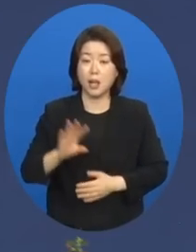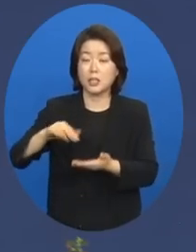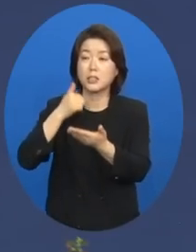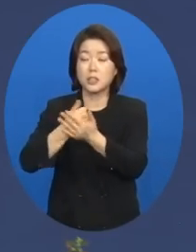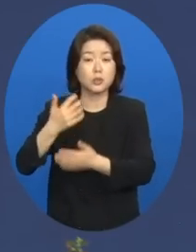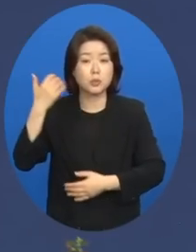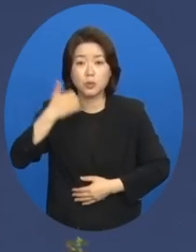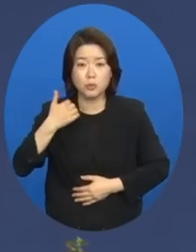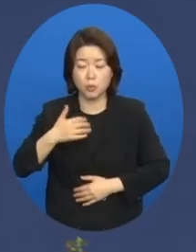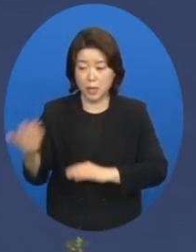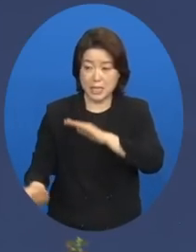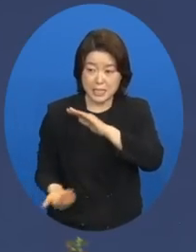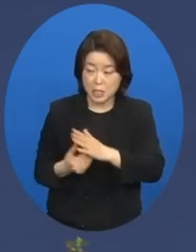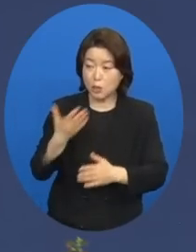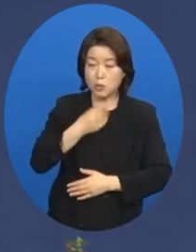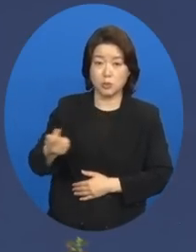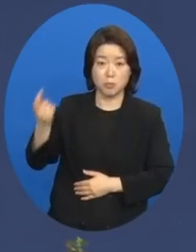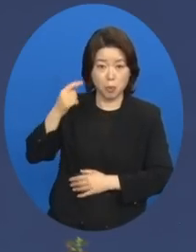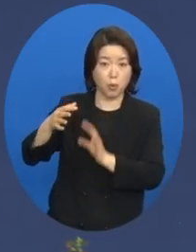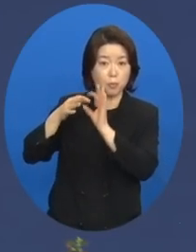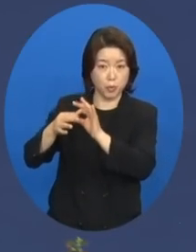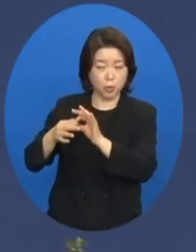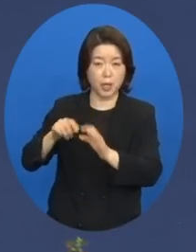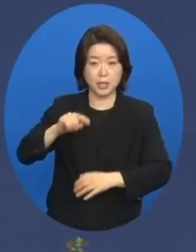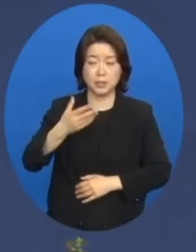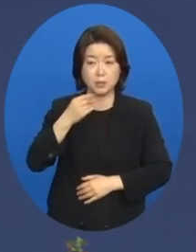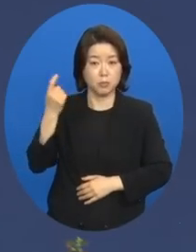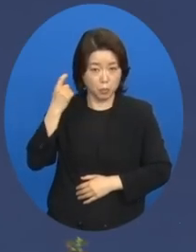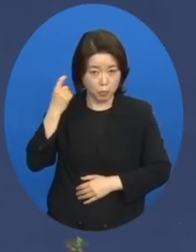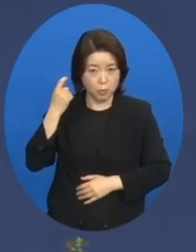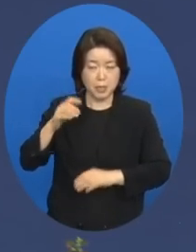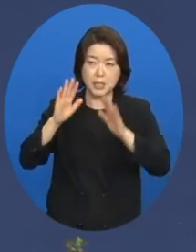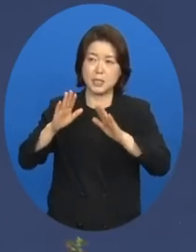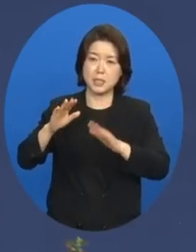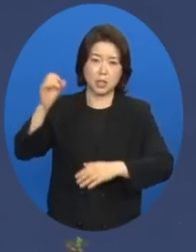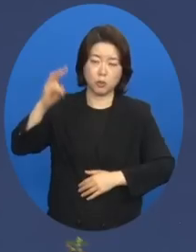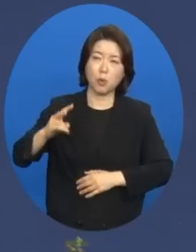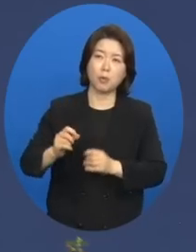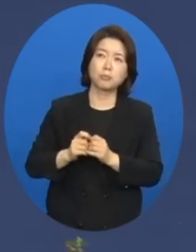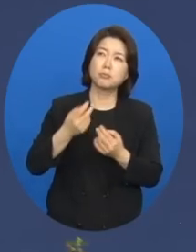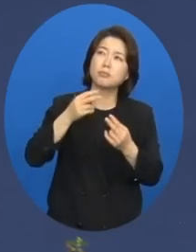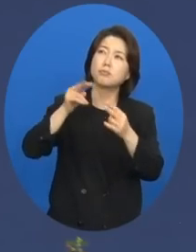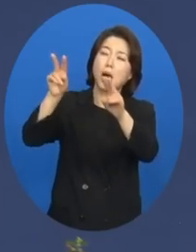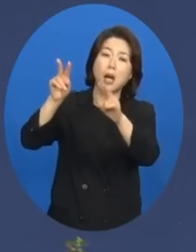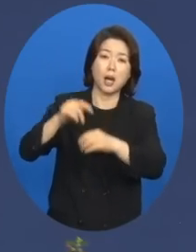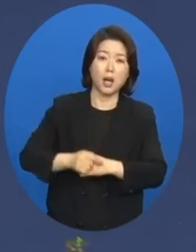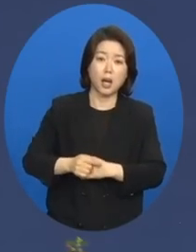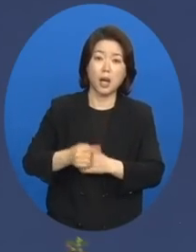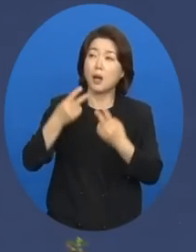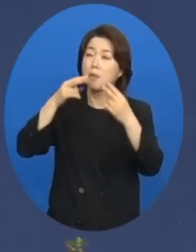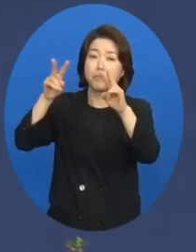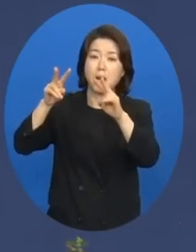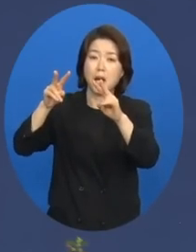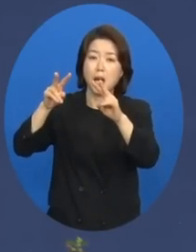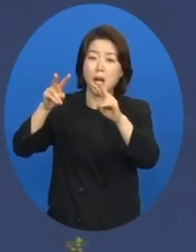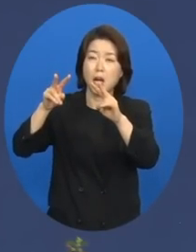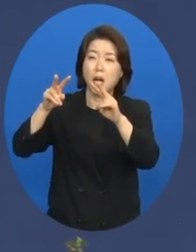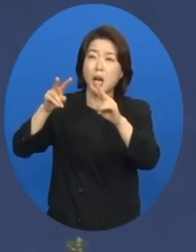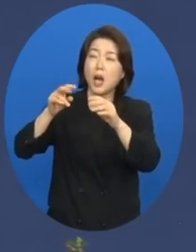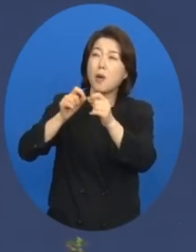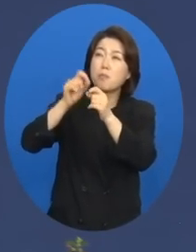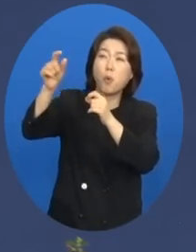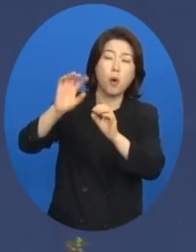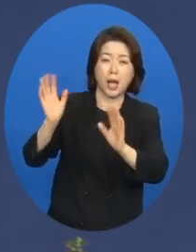그리스도가 이루신 복음을 통해서 그 복음이 이제 또 멀리 쳐다보고 바라보고 그렇게 지킬 수 없는 복음이